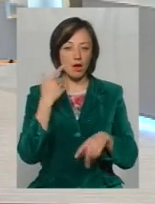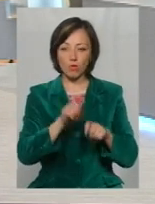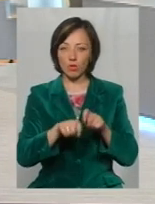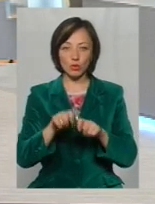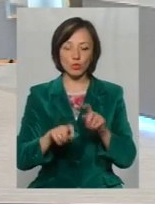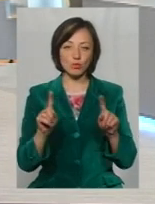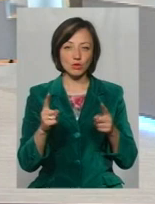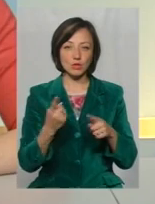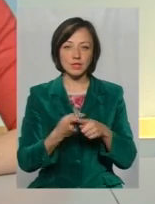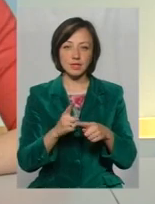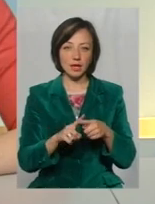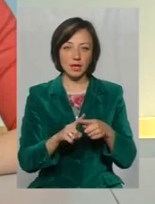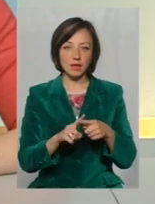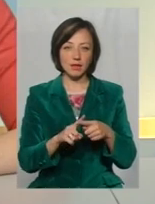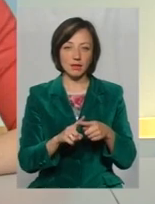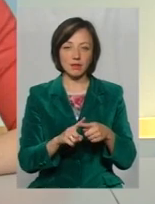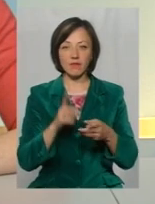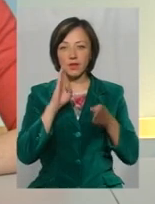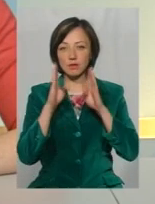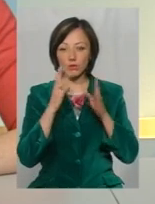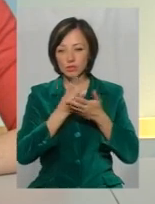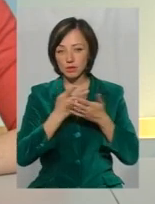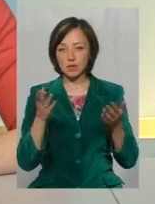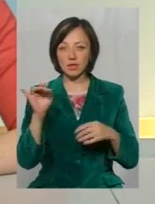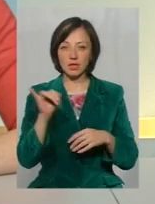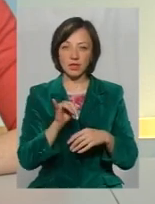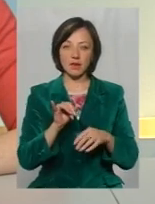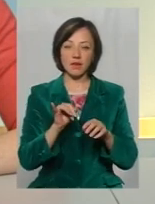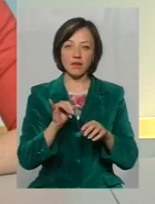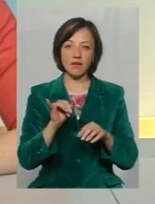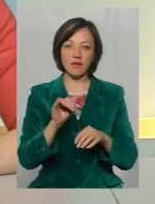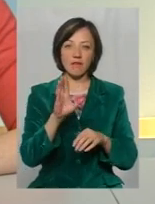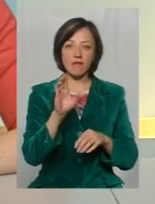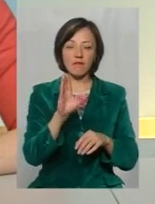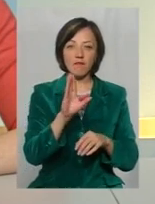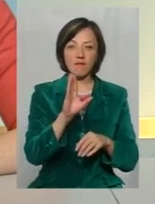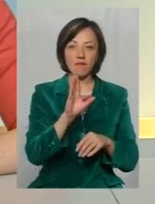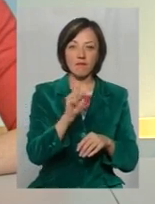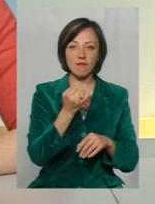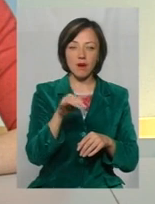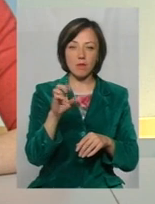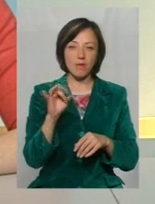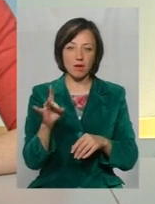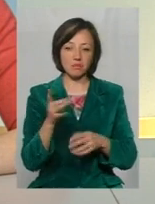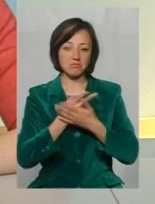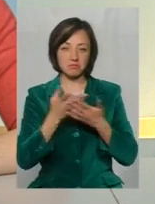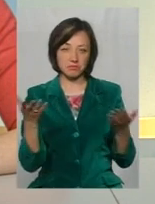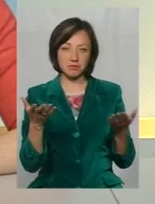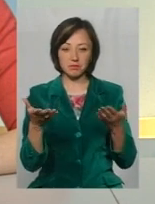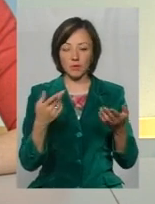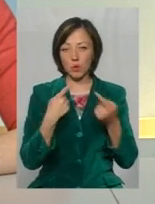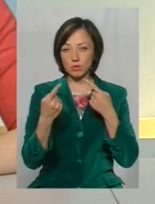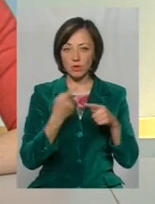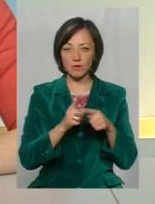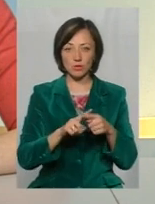проконтролювати, тому що це і у Фейсбуці, і у Вайбері, тобто відкрити розмови з